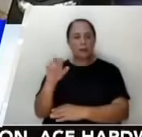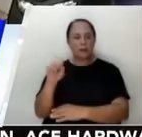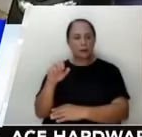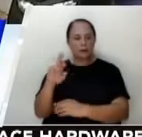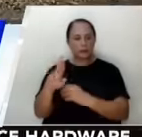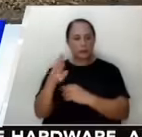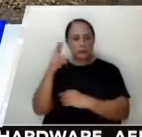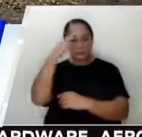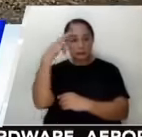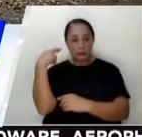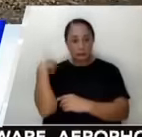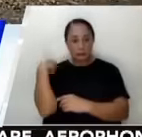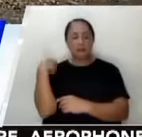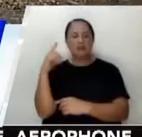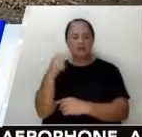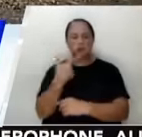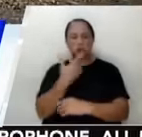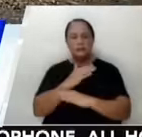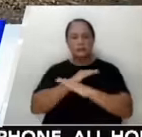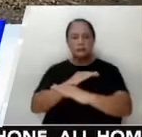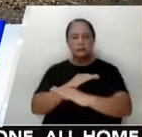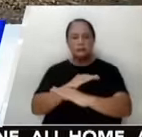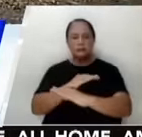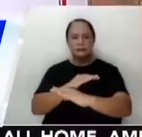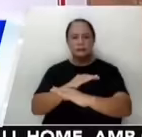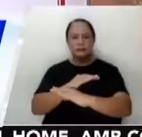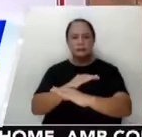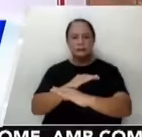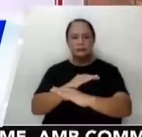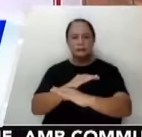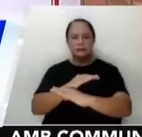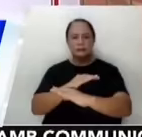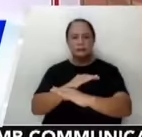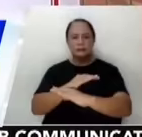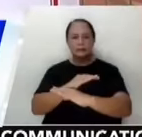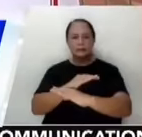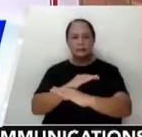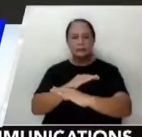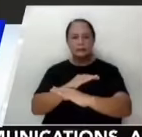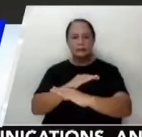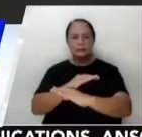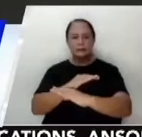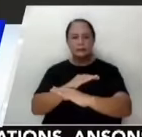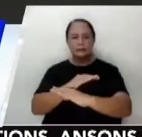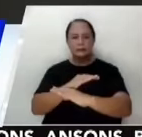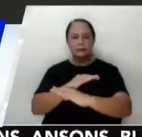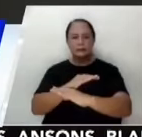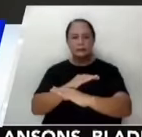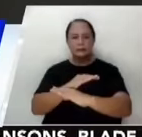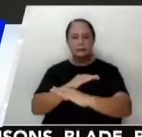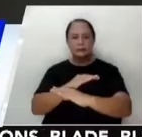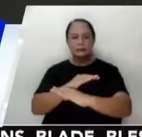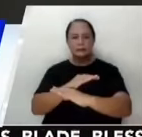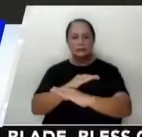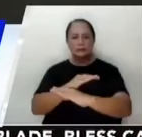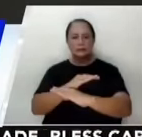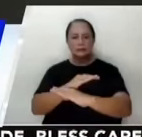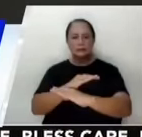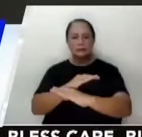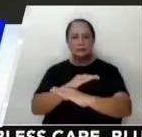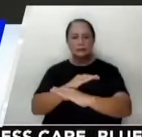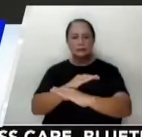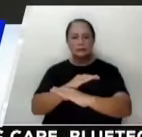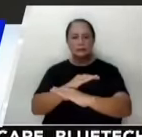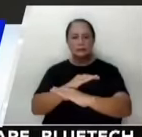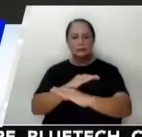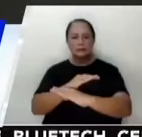na pamahalaan na dati nang nagpapasara sa mga resort doon na illegal umanong nag-ooperate. Hindi namin alam na isinar, kaya nga